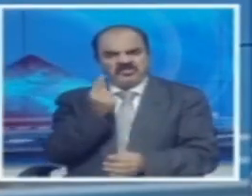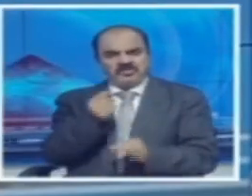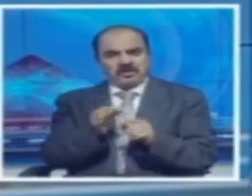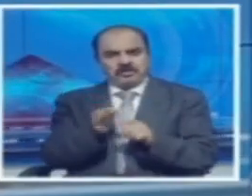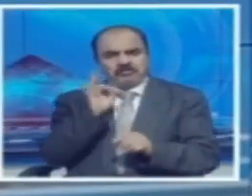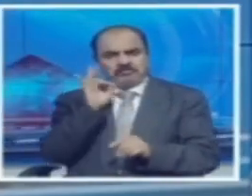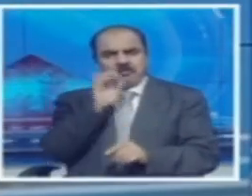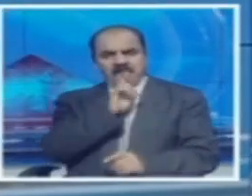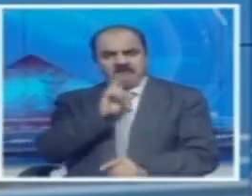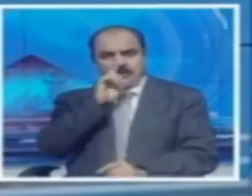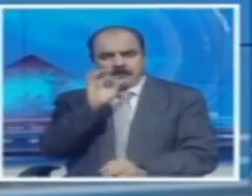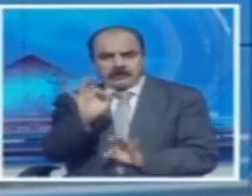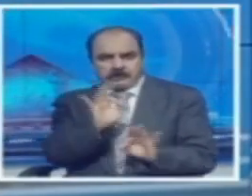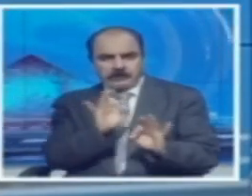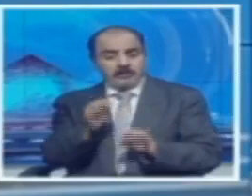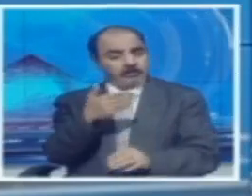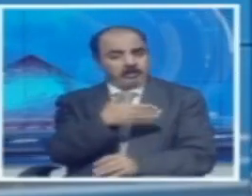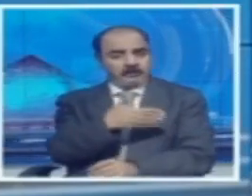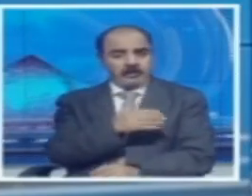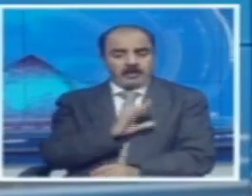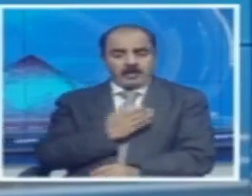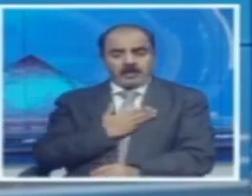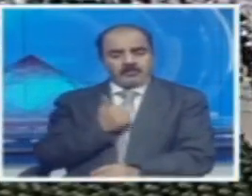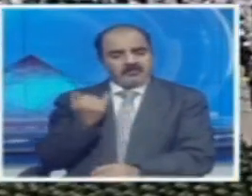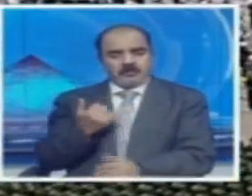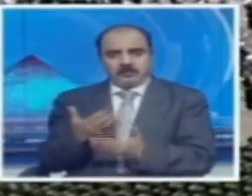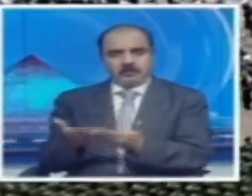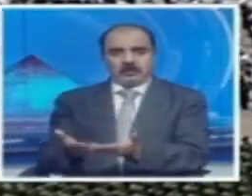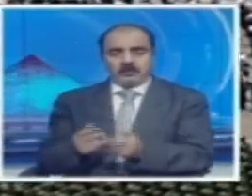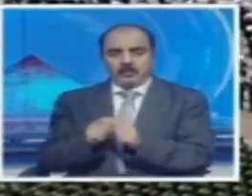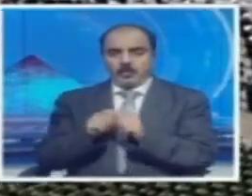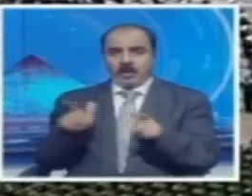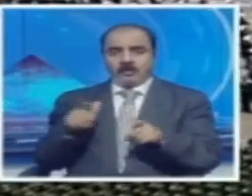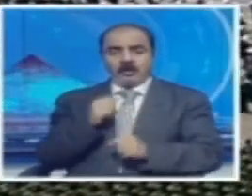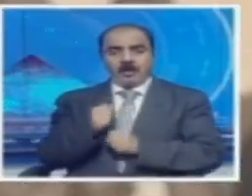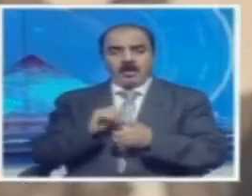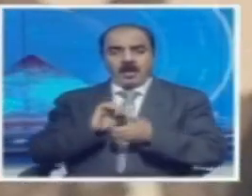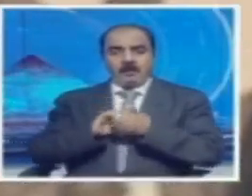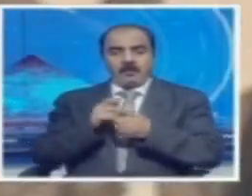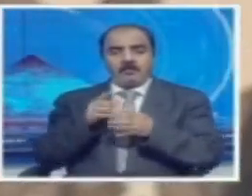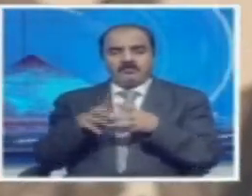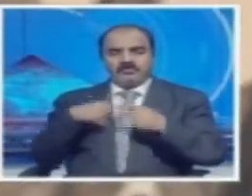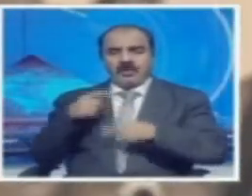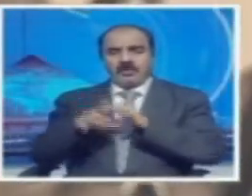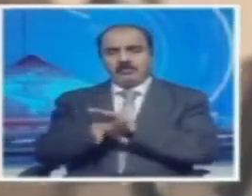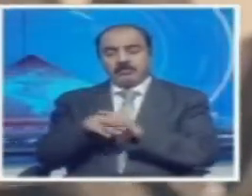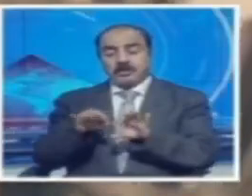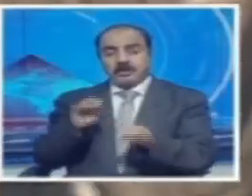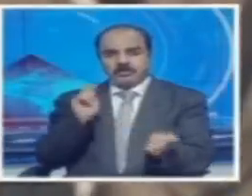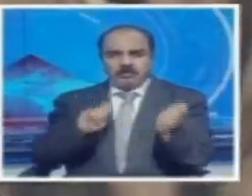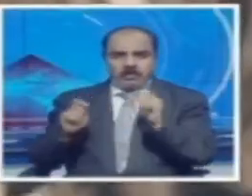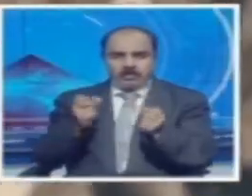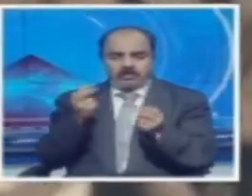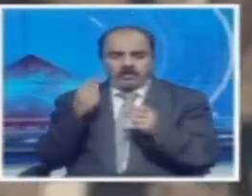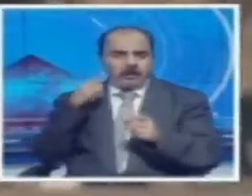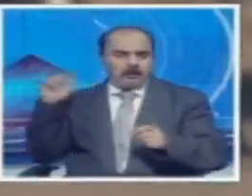أجل تنفيذ جميع المهام المسندة للقوات المسلحة الروسية، كاشفا عن أن العمل جار لإنشاء صواريخ فرط